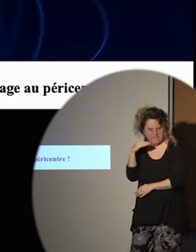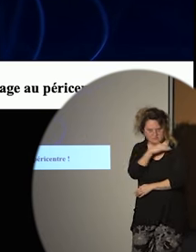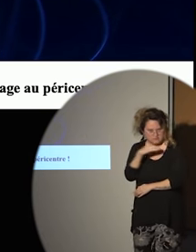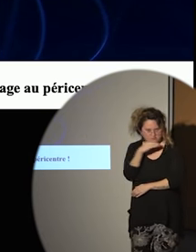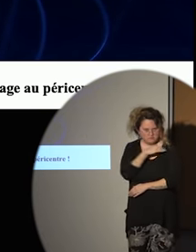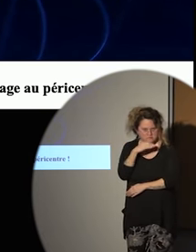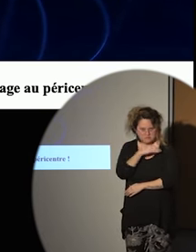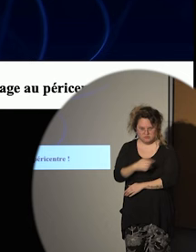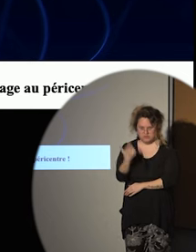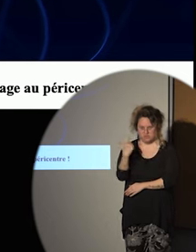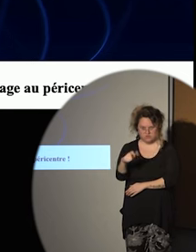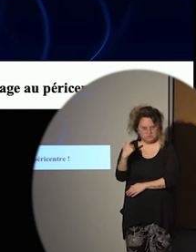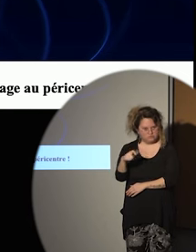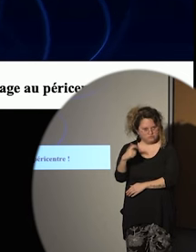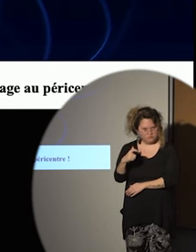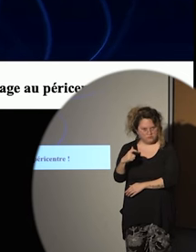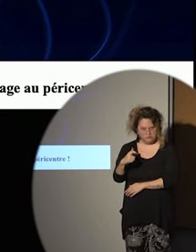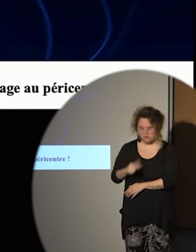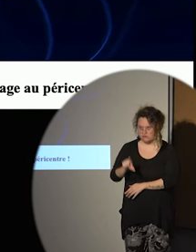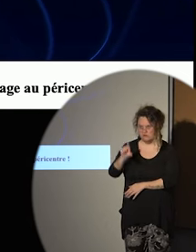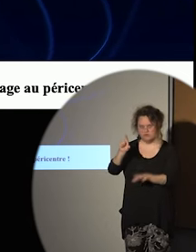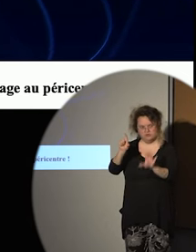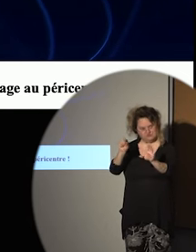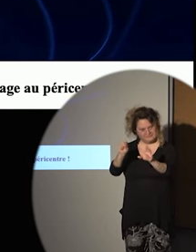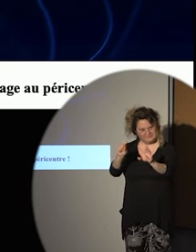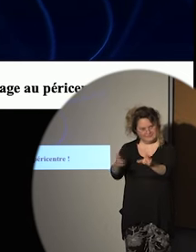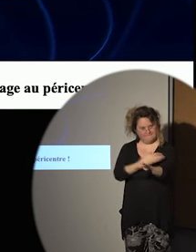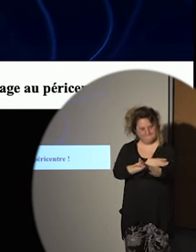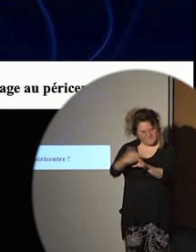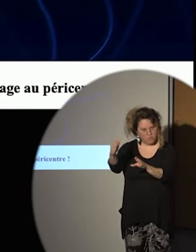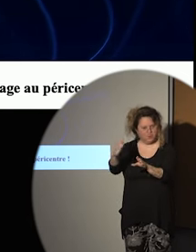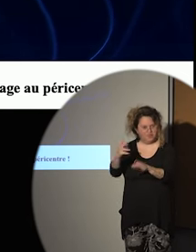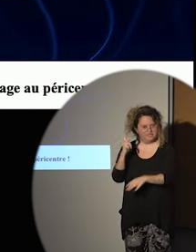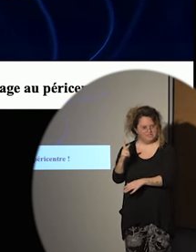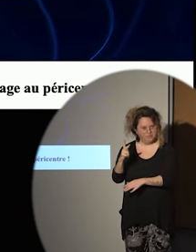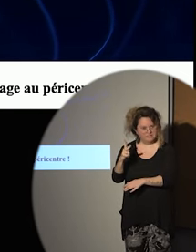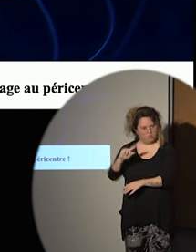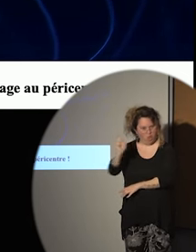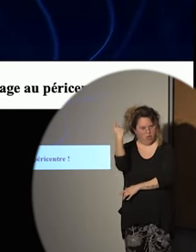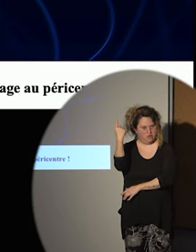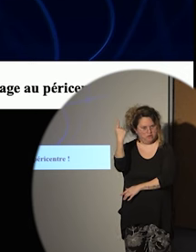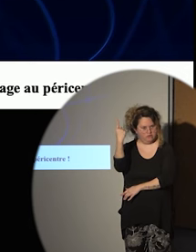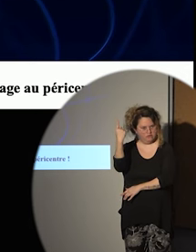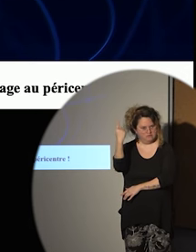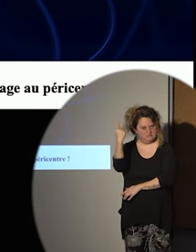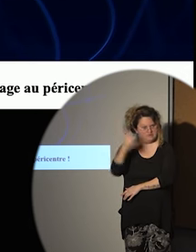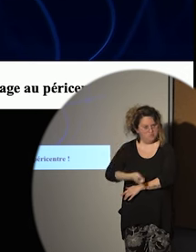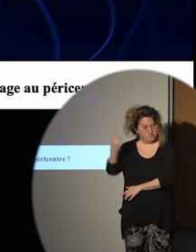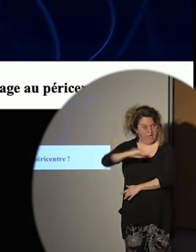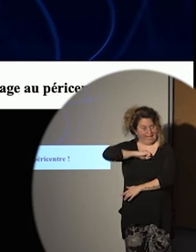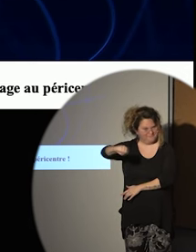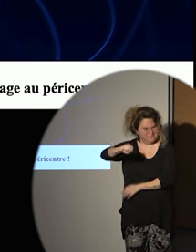c'est 270 millions de kilomètres heure. C'est l'objet qui va le plus vite dans la galaxie, le plus rapide de la galaxie.